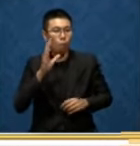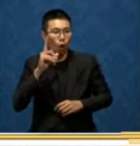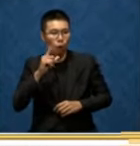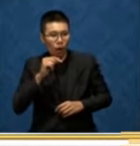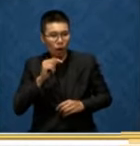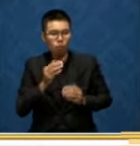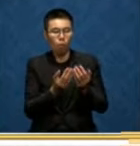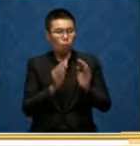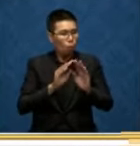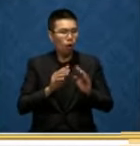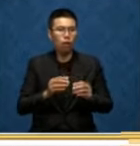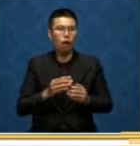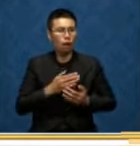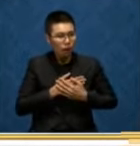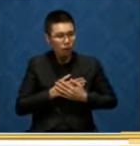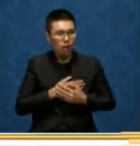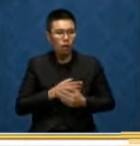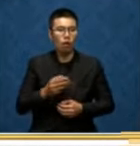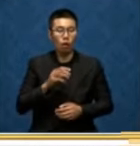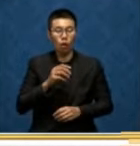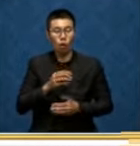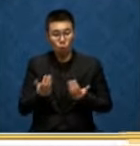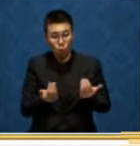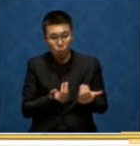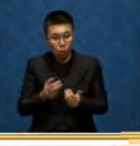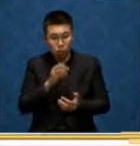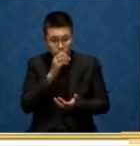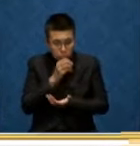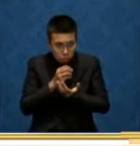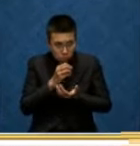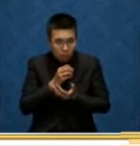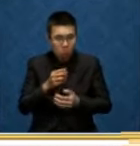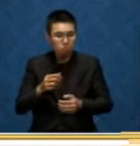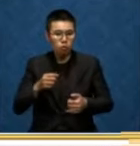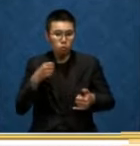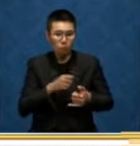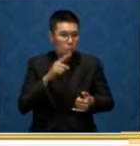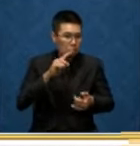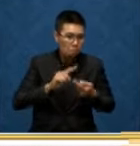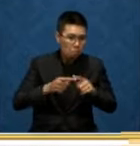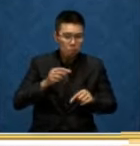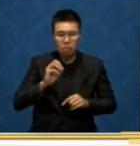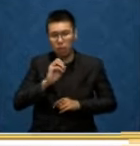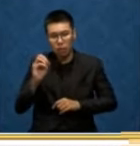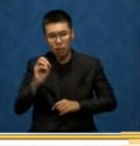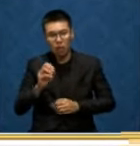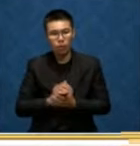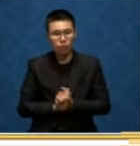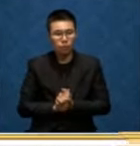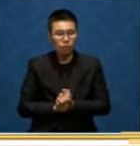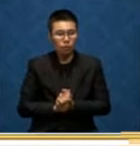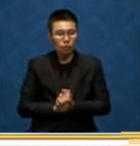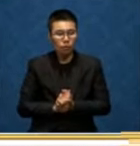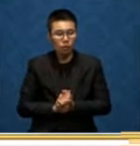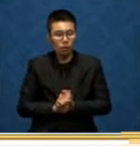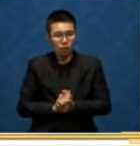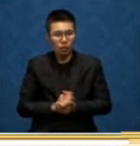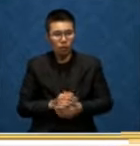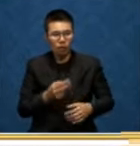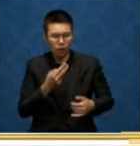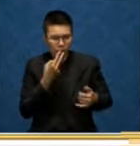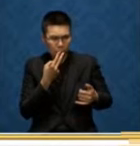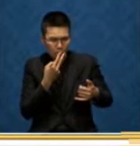ใจที่เข้มแข็งไม่ไปติดยาเสพติดง่ายๆไม่ทำร้ายเพื่อนไม่ไปเห็นความรุนแรงขออีกนิดนะคะไม่ไปเห็นความรุนแรง